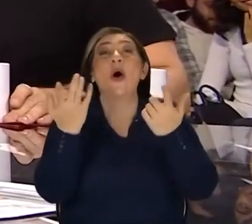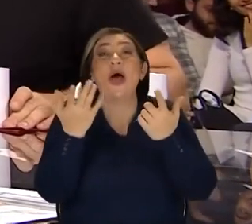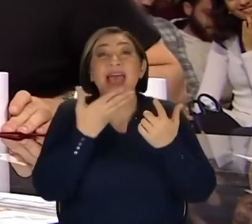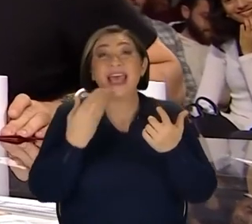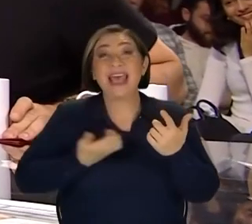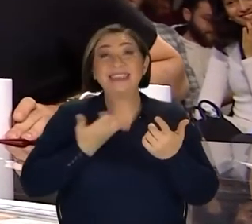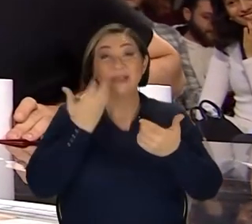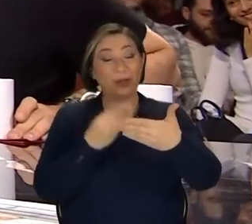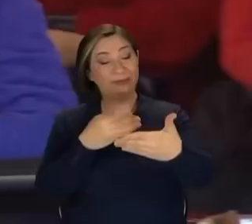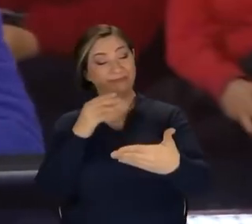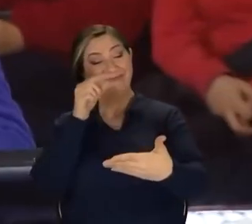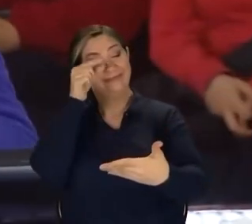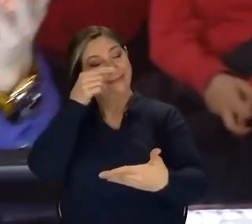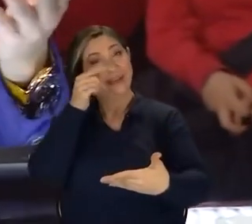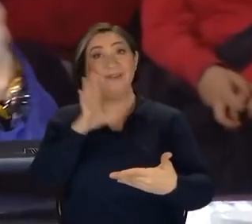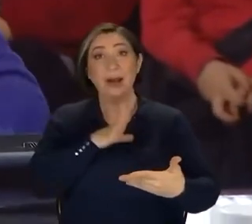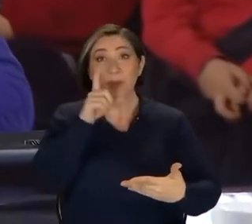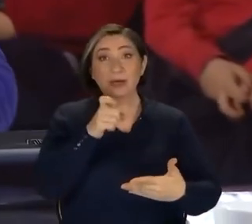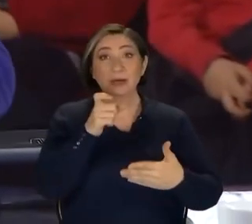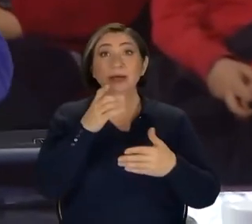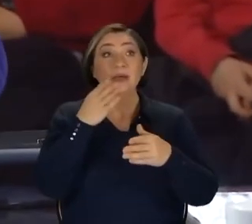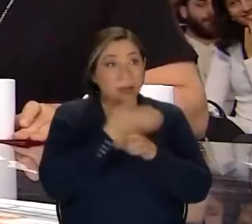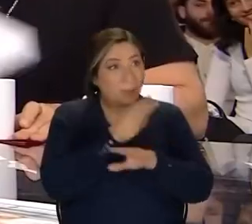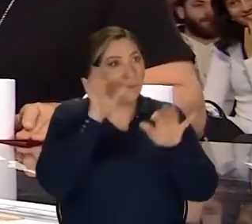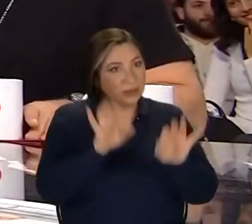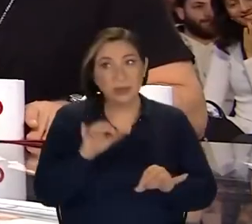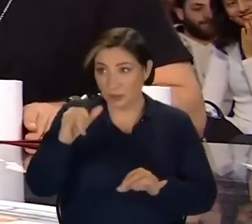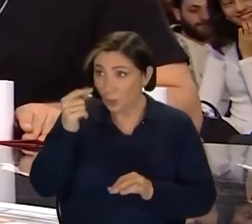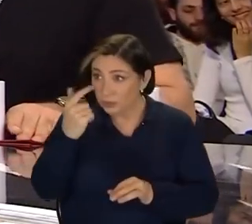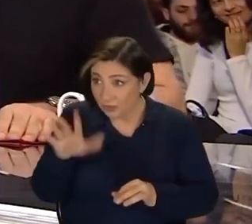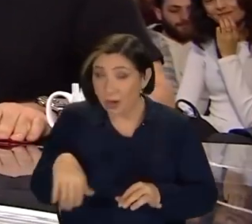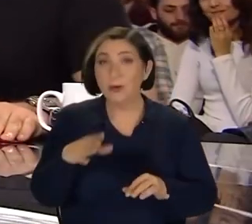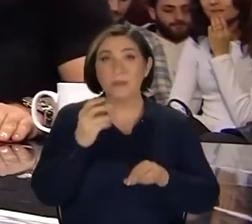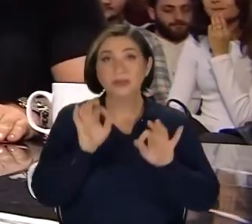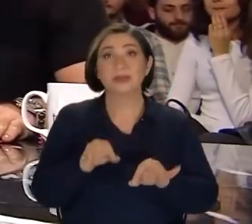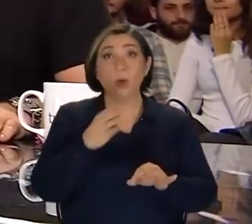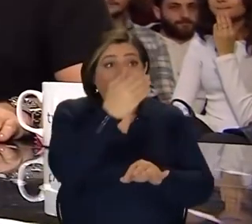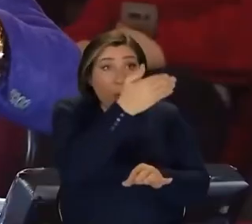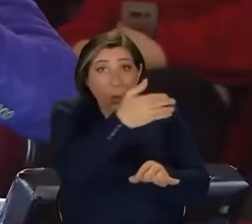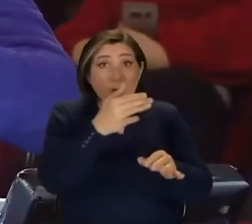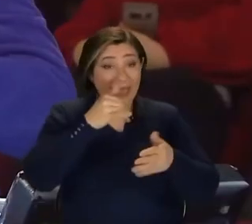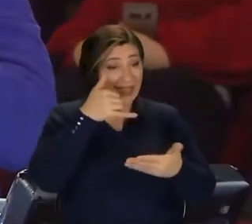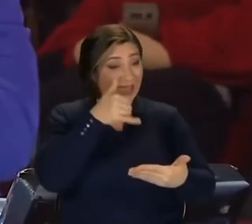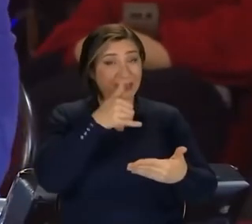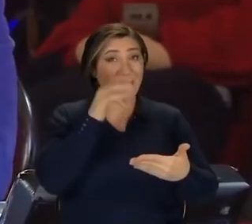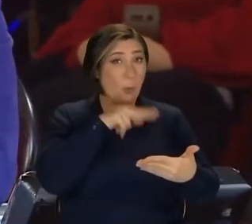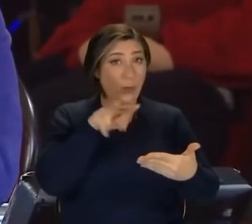Bari yakışıklı olayım. Niye gözlük... numara yapıyorsun? Var mı? Başladı. Yakın gözlüğüm başladı. Var. Maşallah. Var işte o. Yakın gözlüğüm o. Bu çok tatlı.